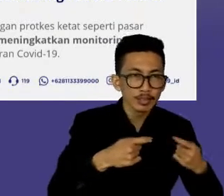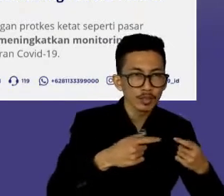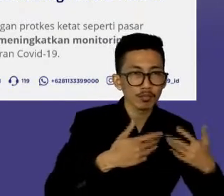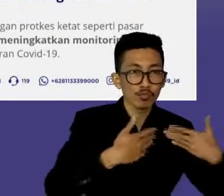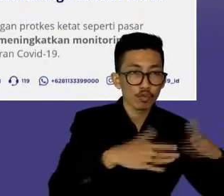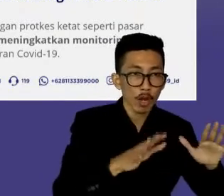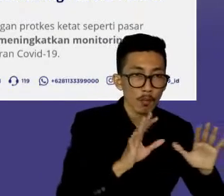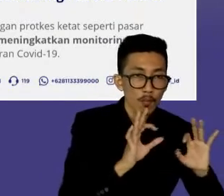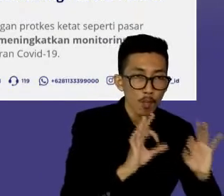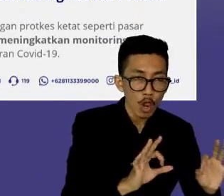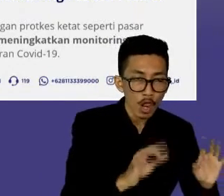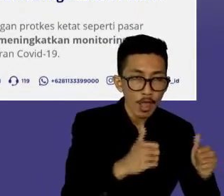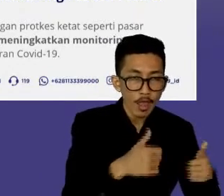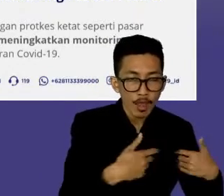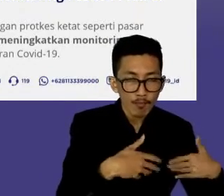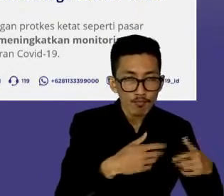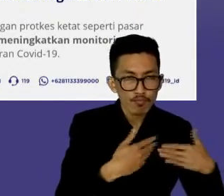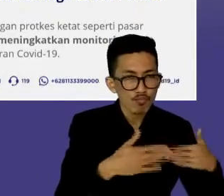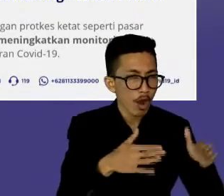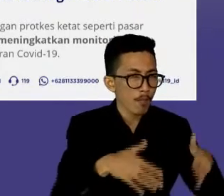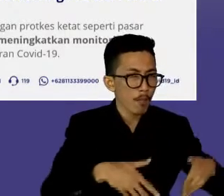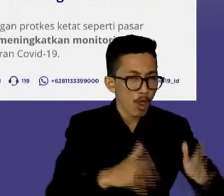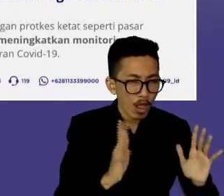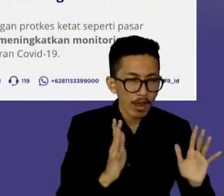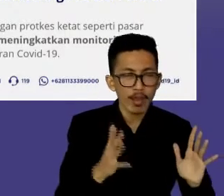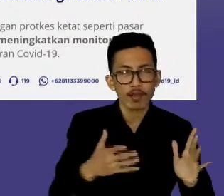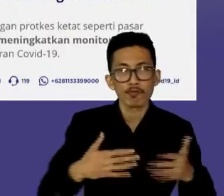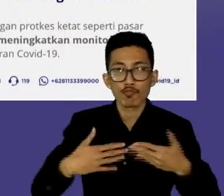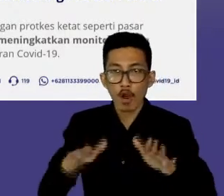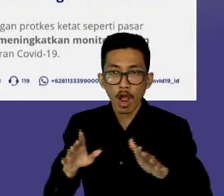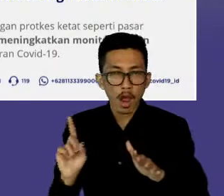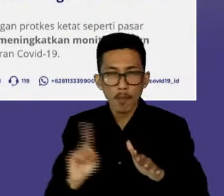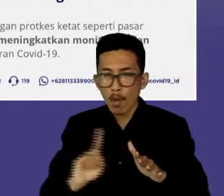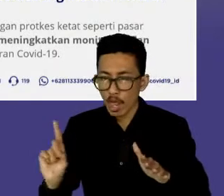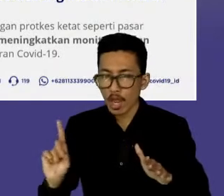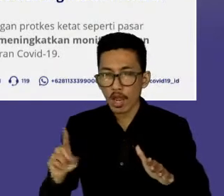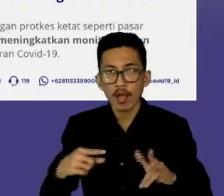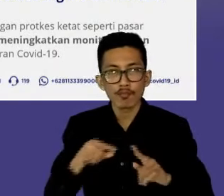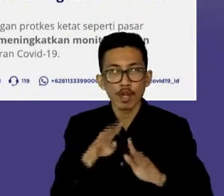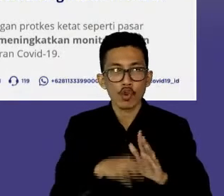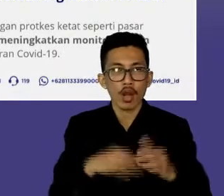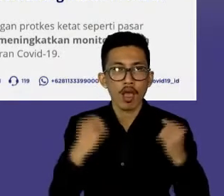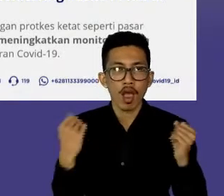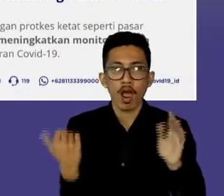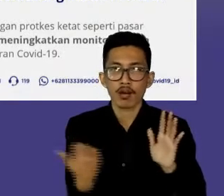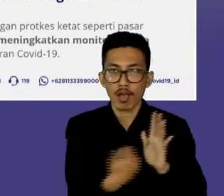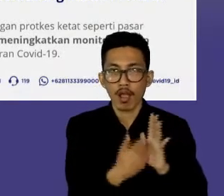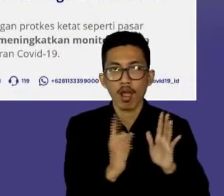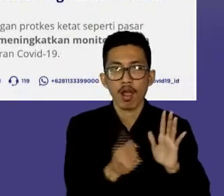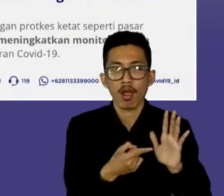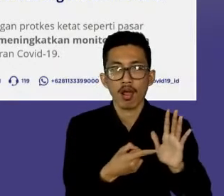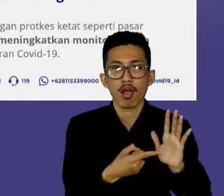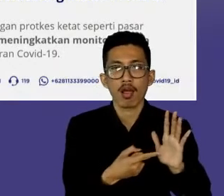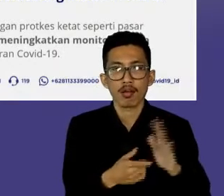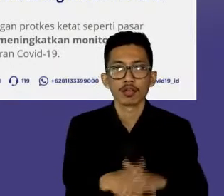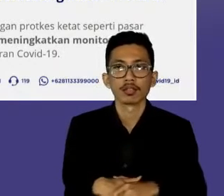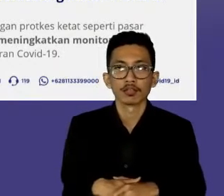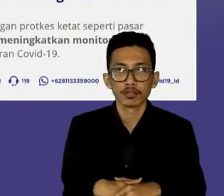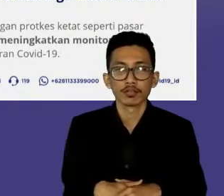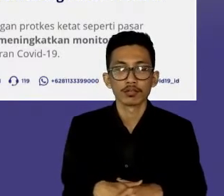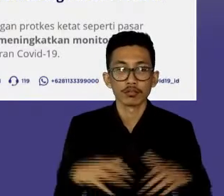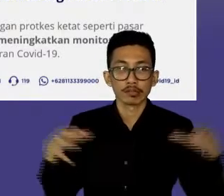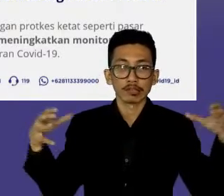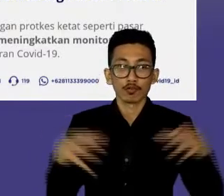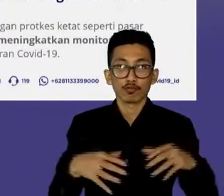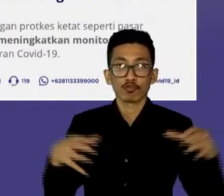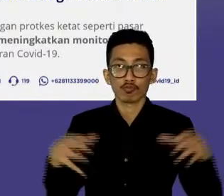berapa kapasitasnya, sesuai dengan peraturan Inmendagri, ini dilaksanakan. Kemudian yang kedua, monitoring tempat atau kerumunan